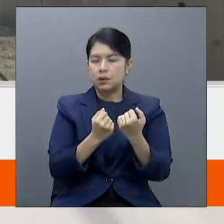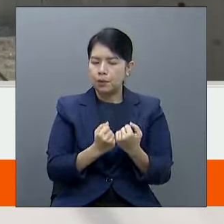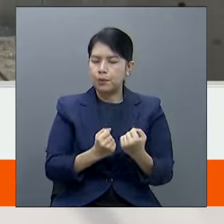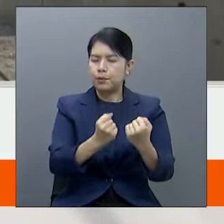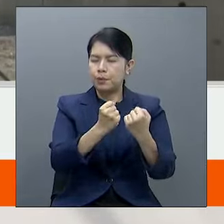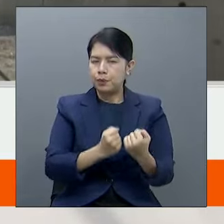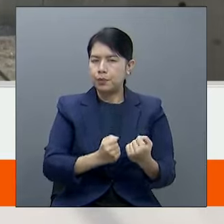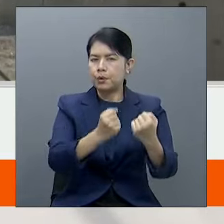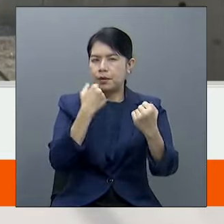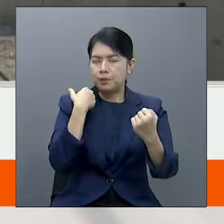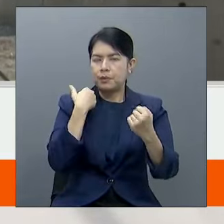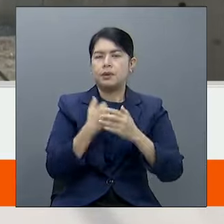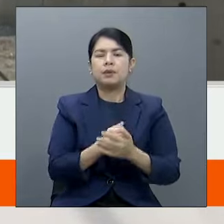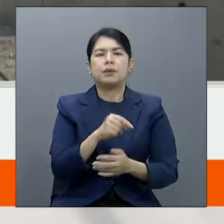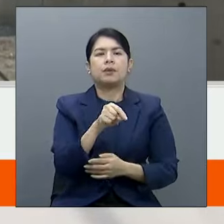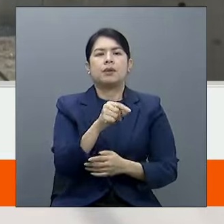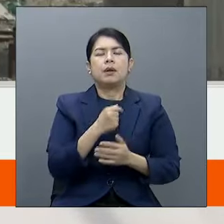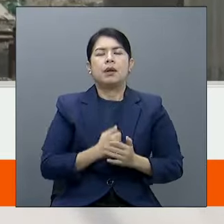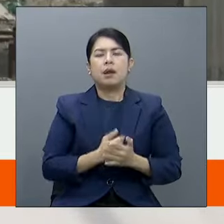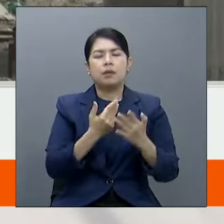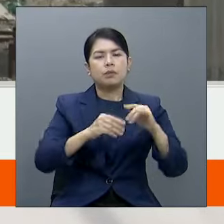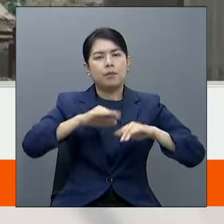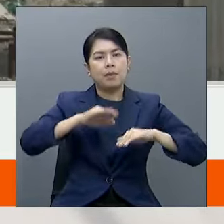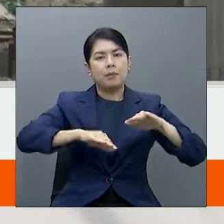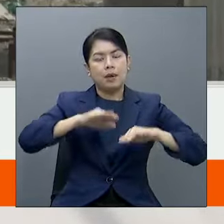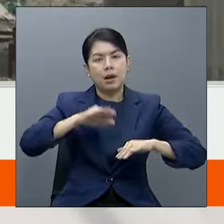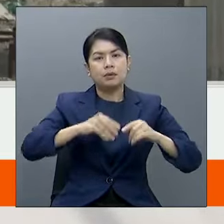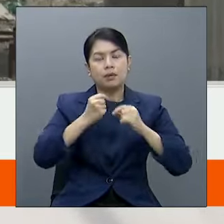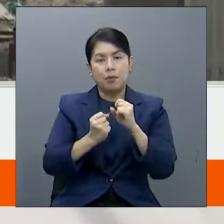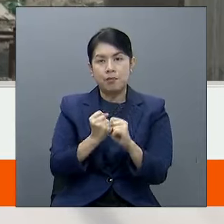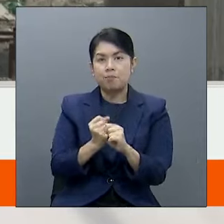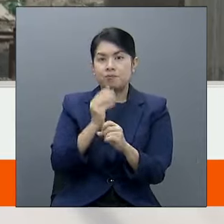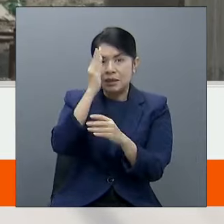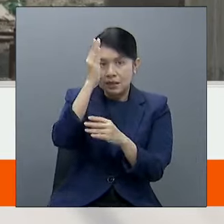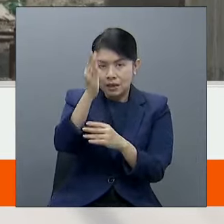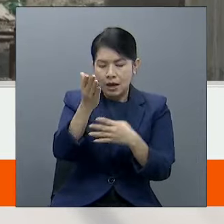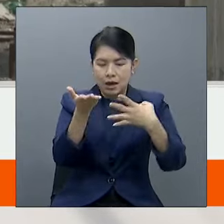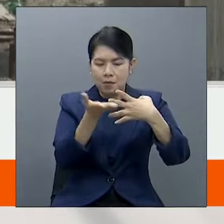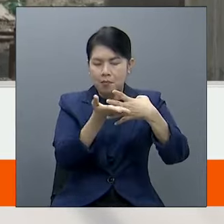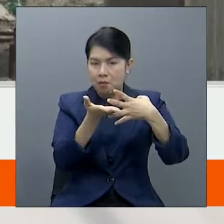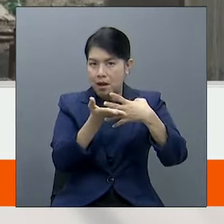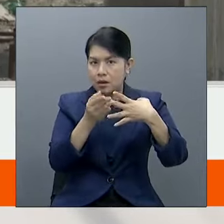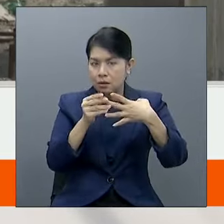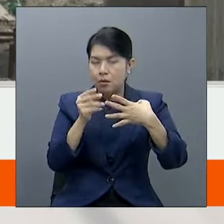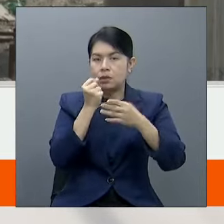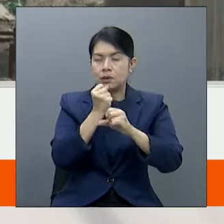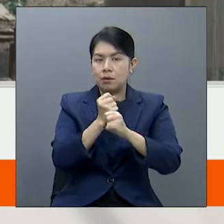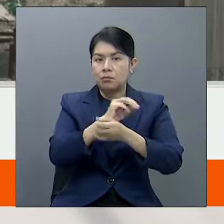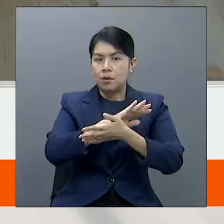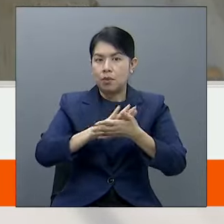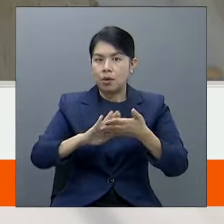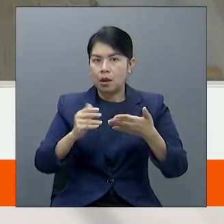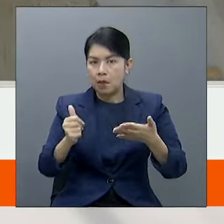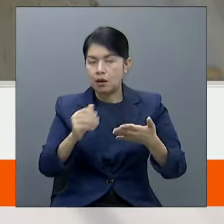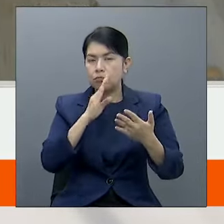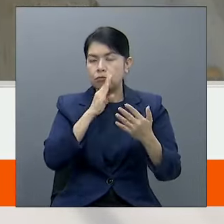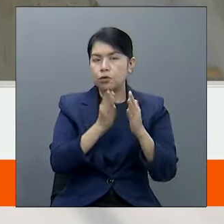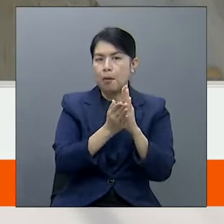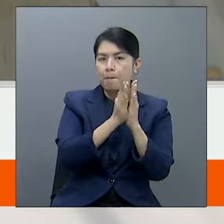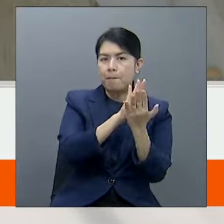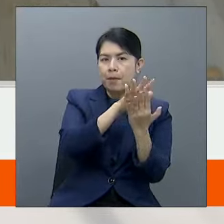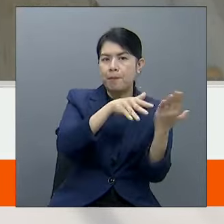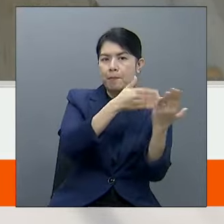มันจะไปจบนะฮะที่ประมาณกลางปีหน้าได้หรือไม่นะครับนะฮะซึ่งถ้าปรับแผนแล้วได้เนี่ยผมก็